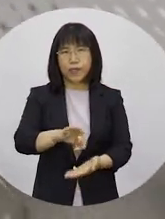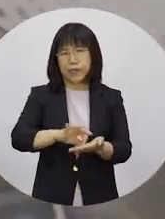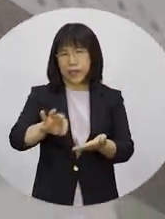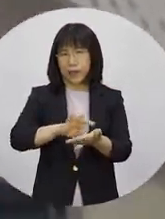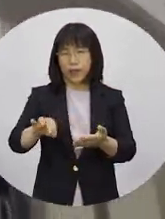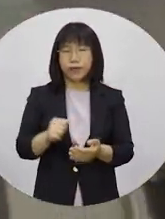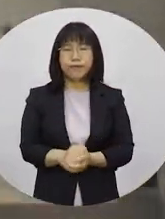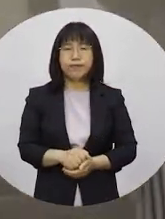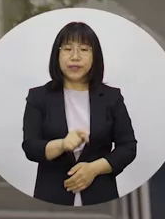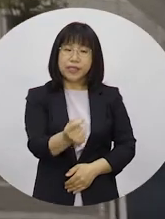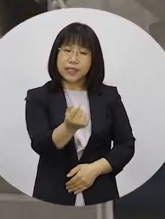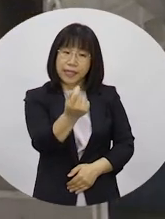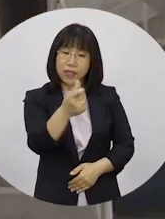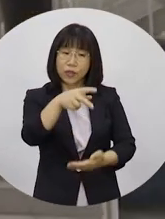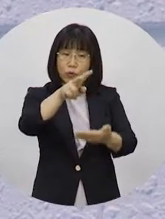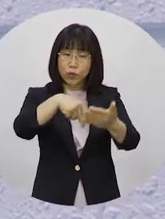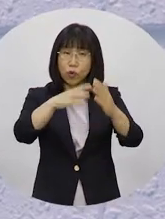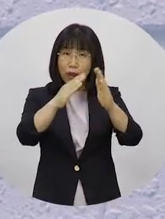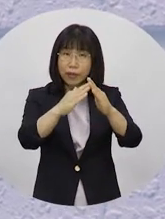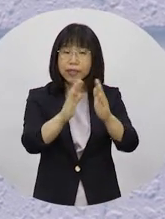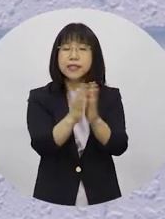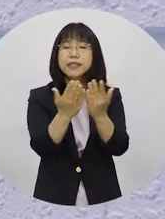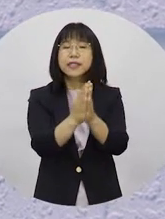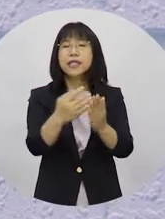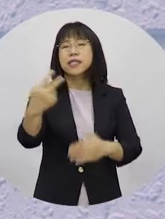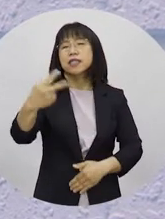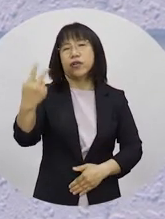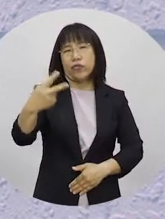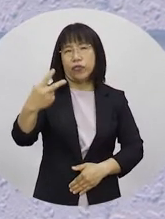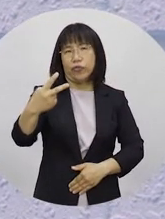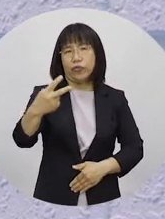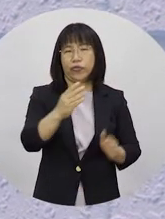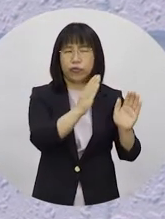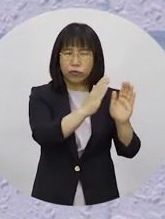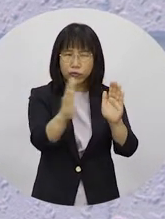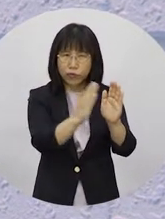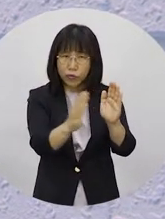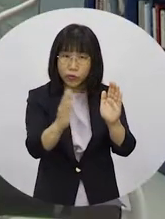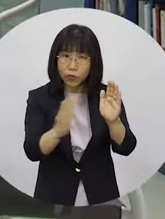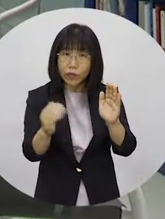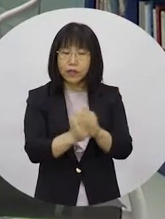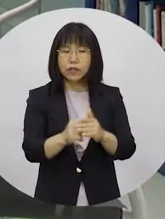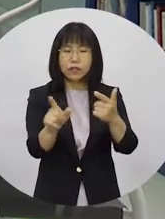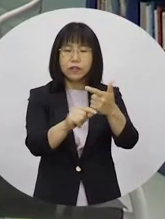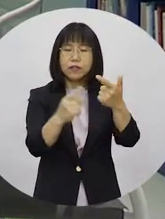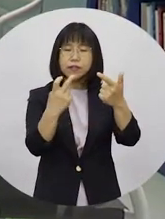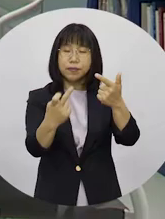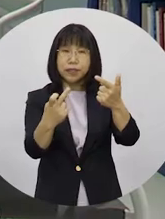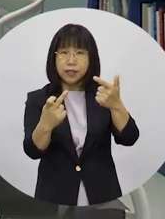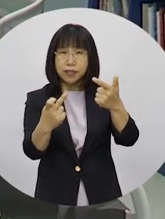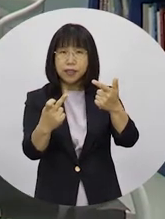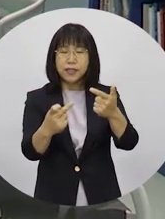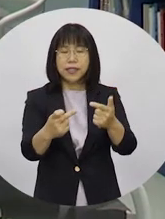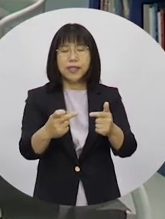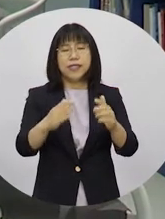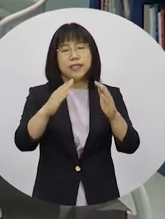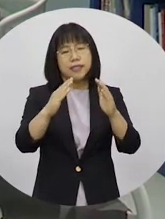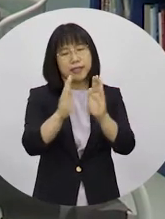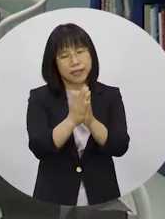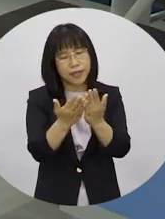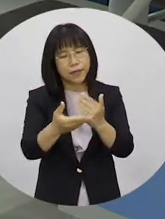책마당 SH 작은 도서관은 2천여 권의 도서를 비치하고 지난 12일 대출 등 도서관 정보자료